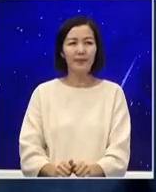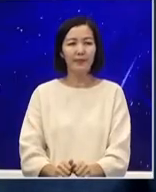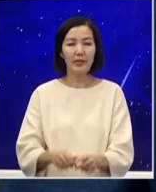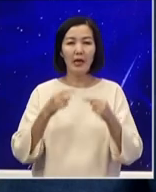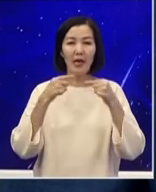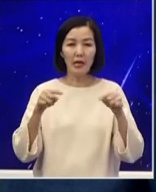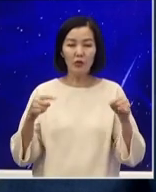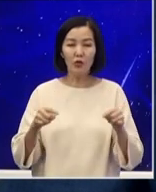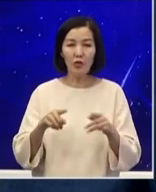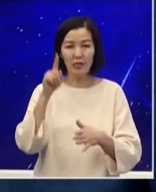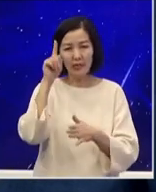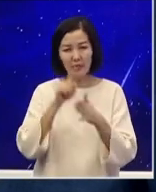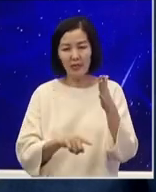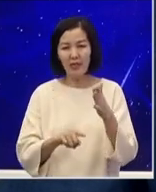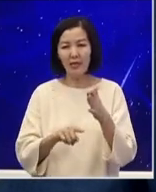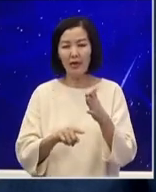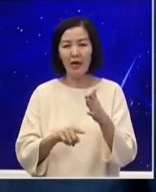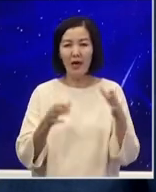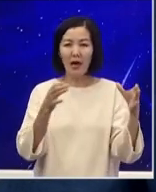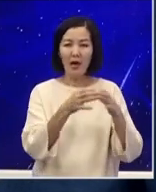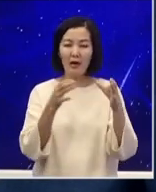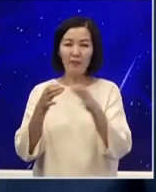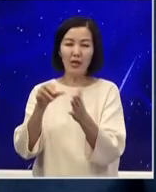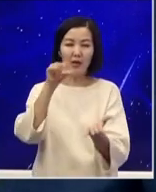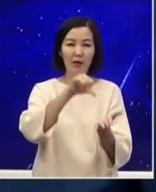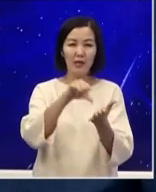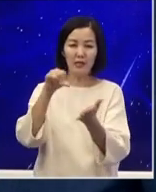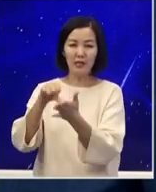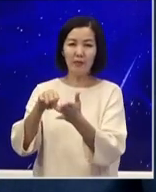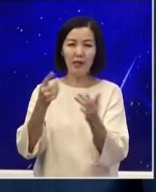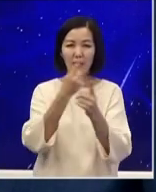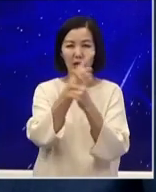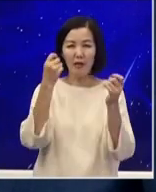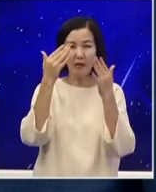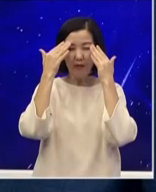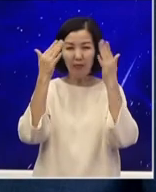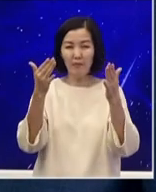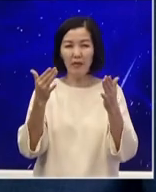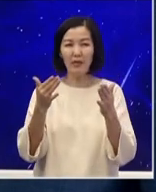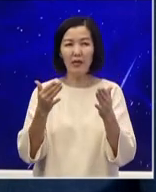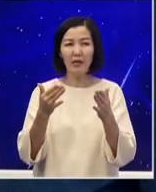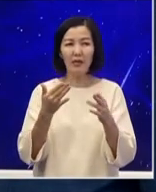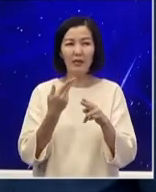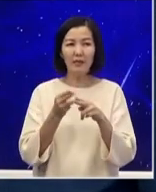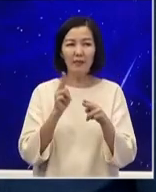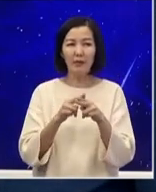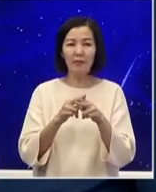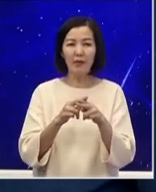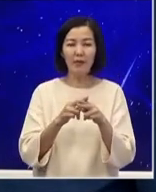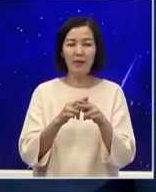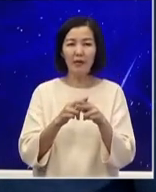Әртүрлі ағымның жетегінде жүрген азаматтар көбінесе ақпараттан оқшауланады. Оқшауланғаннан кейін тек қана бір